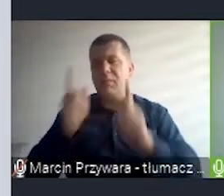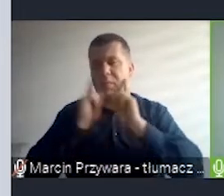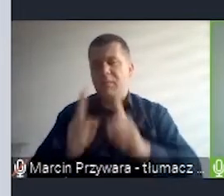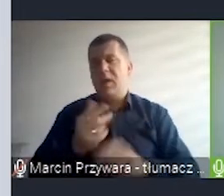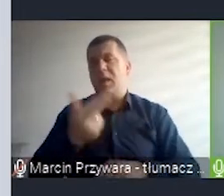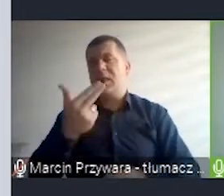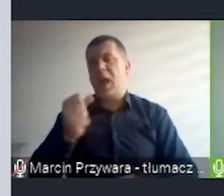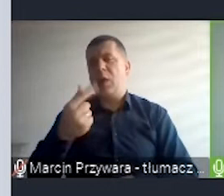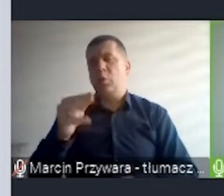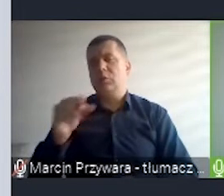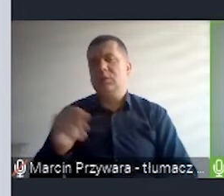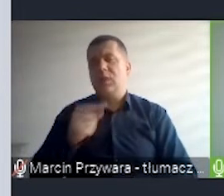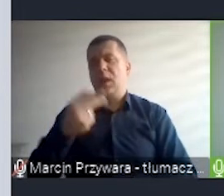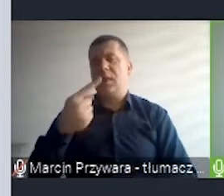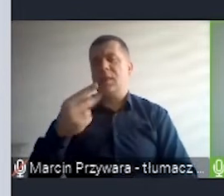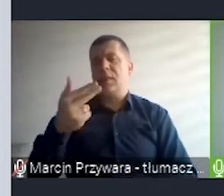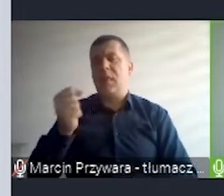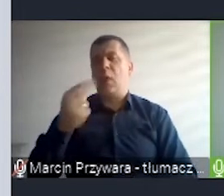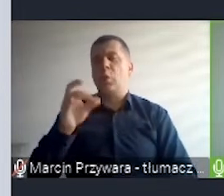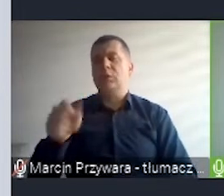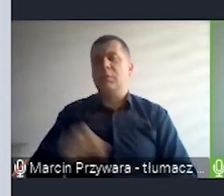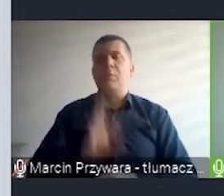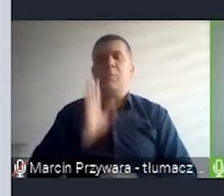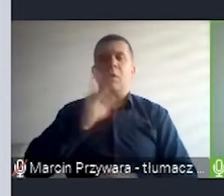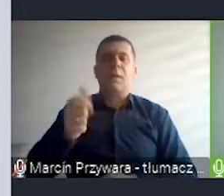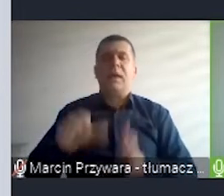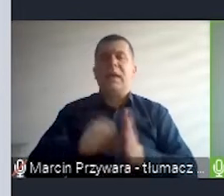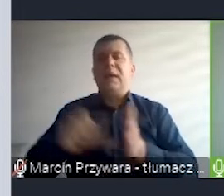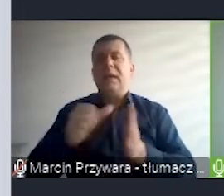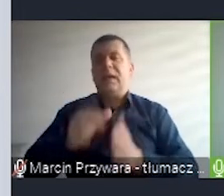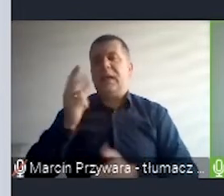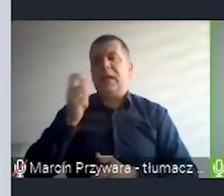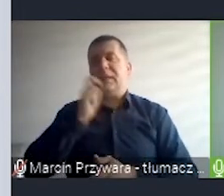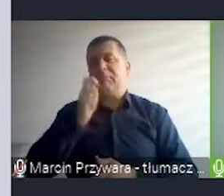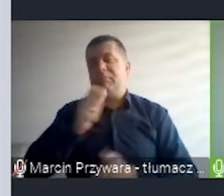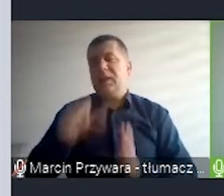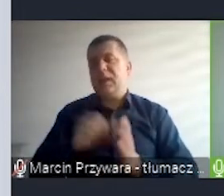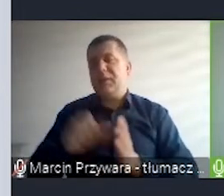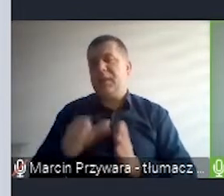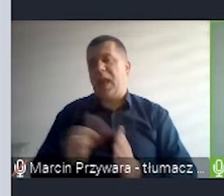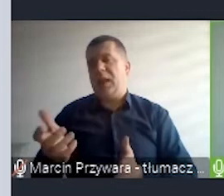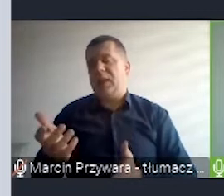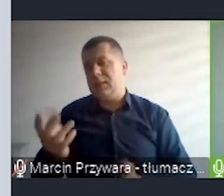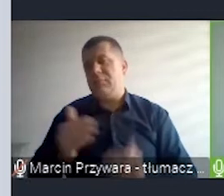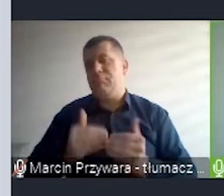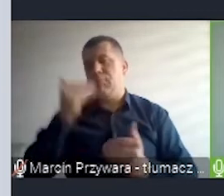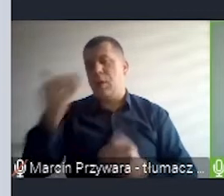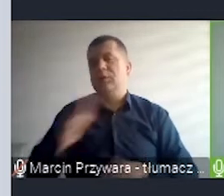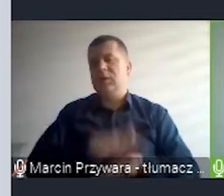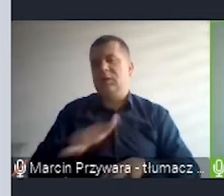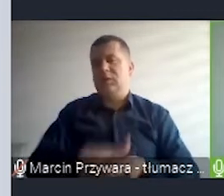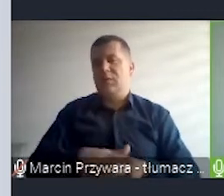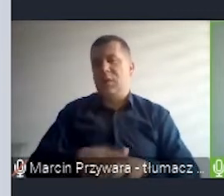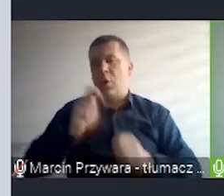nadużyć. Nadużycia zwykle będą miały charakter kryminalny, w związku z tym będą się rozwijały poza system kontroli